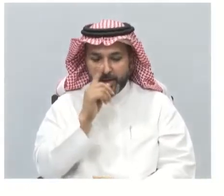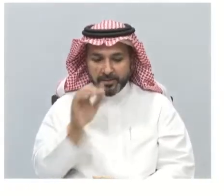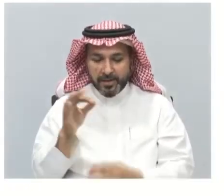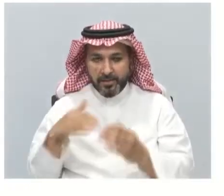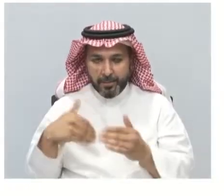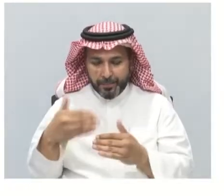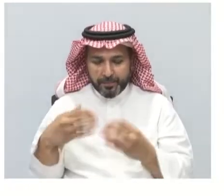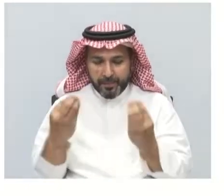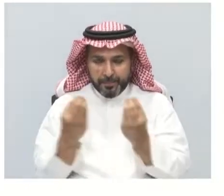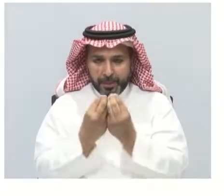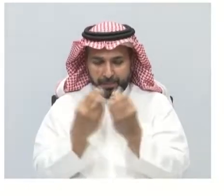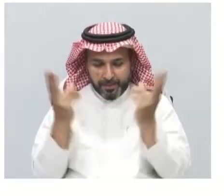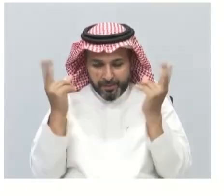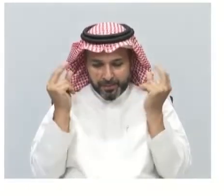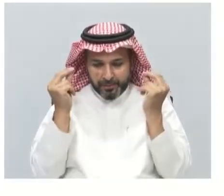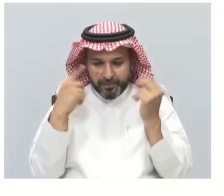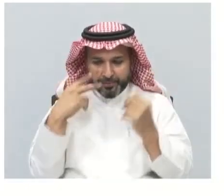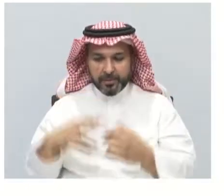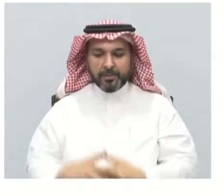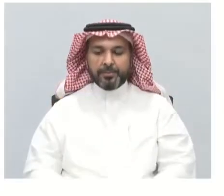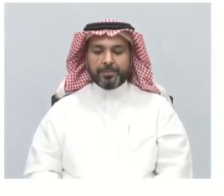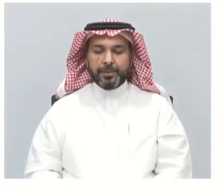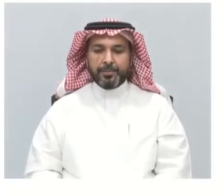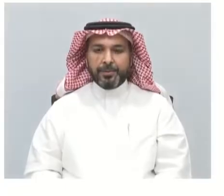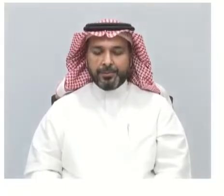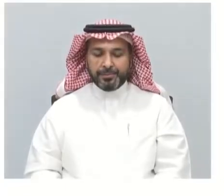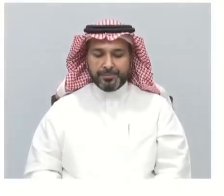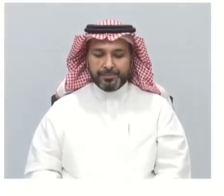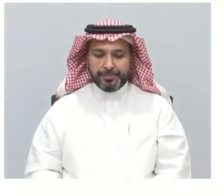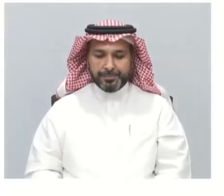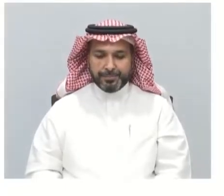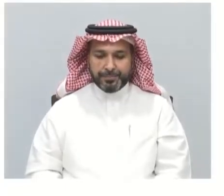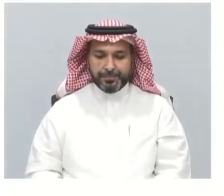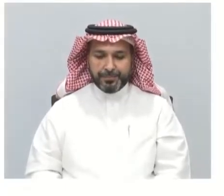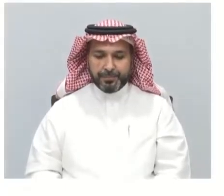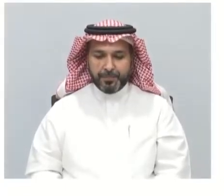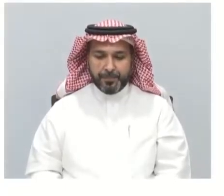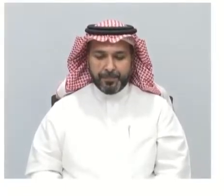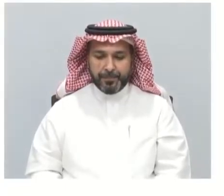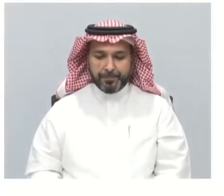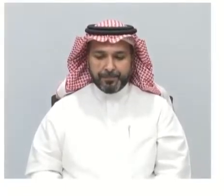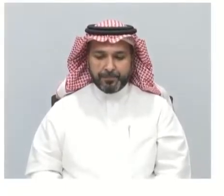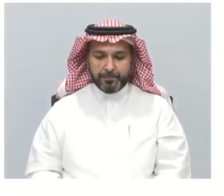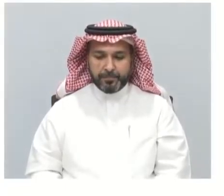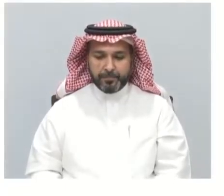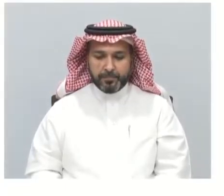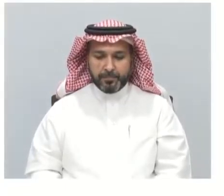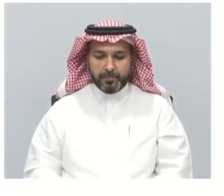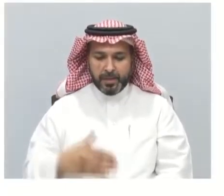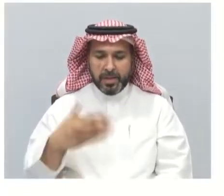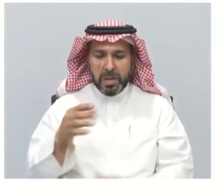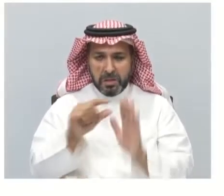هي بنديك ديستنس والبعد بين نقطه ومستقيم ديستنس فروم ابوين تو اولاين البحث الهندسي لوكس